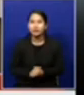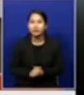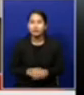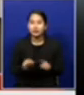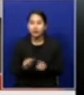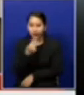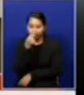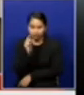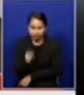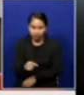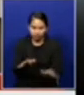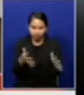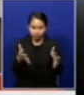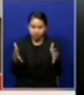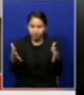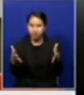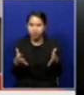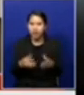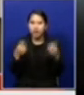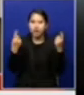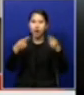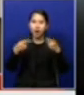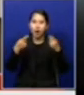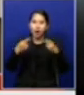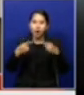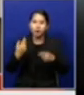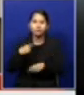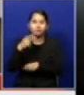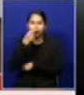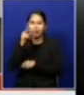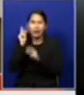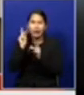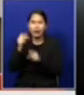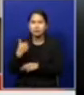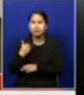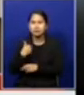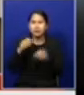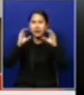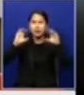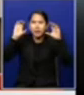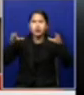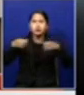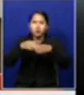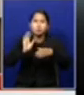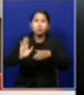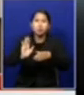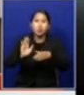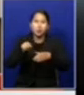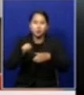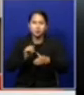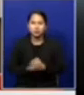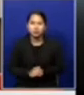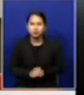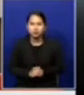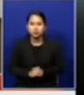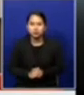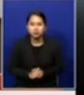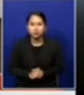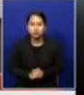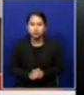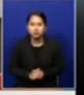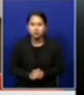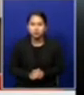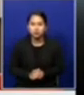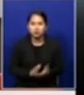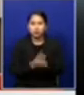ไม่มีทะเลาะบอกแวงกันจนข่าวอีกครับก็คนในรัฐบาลอีกนั่นแหละครับคนในพรรคซีกฝ่ายค้านนี่ไม่มีข้อ